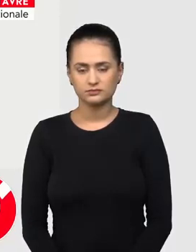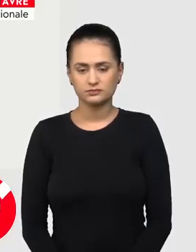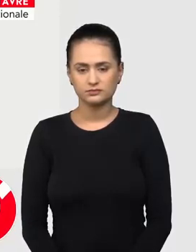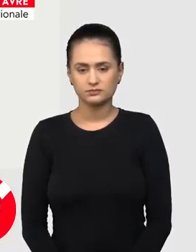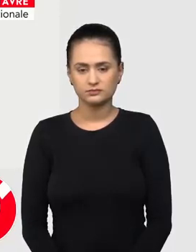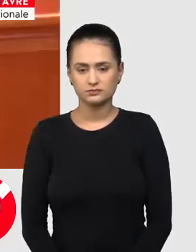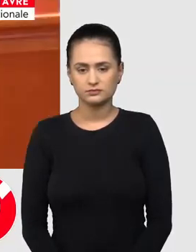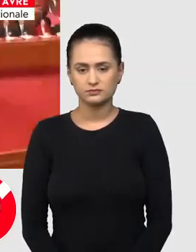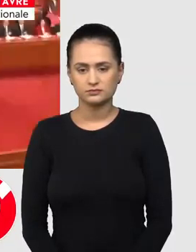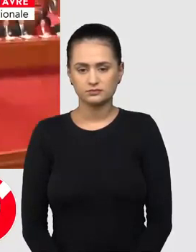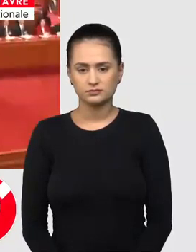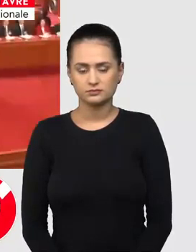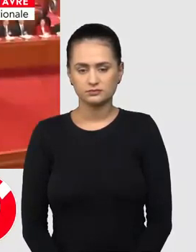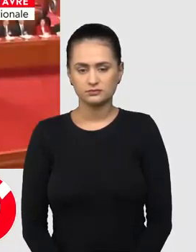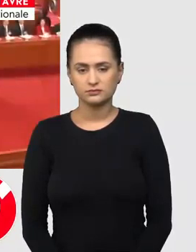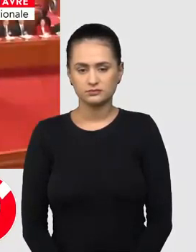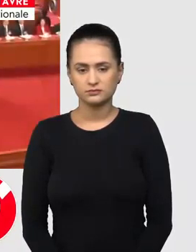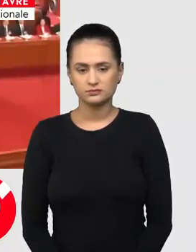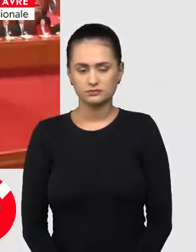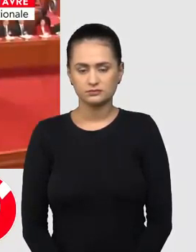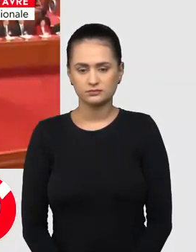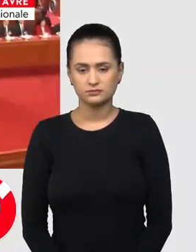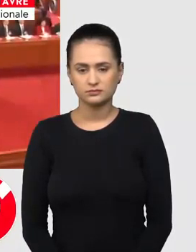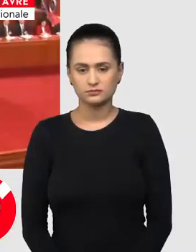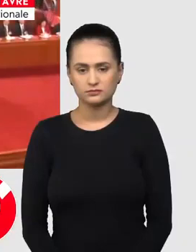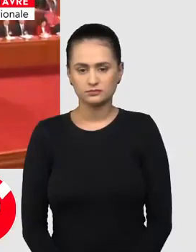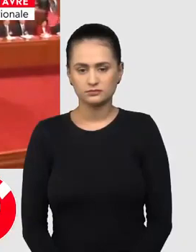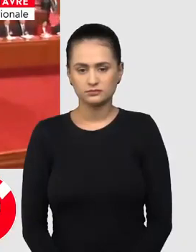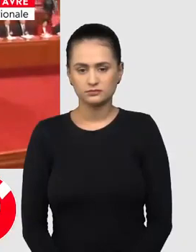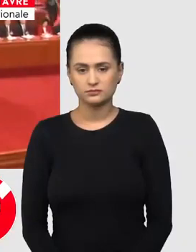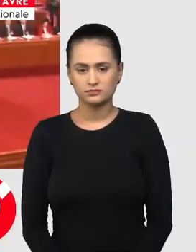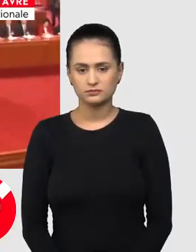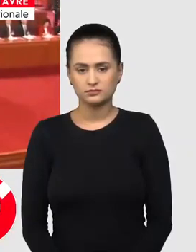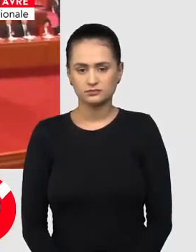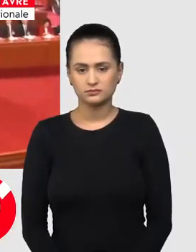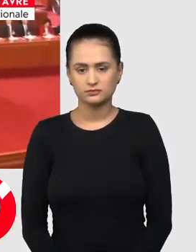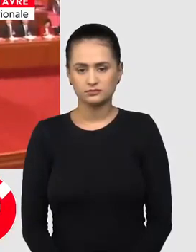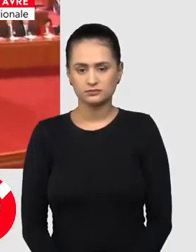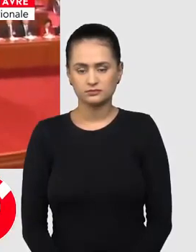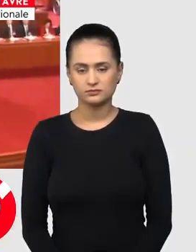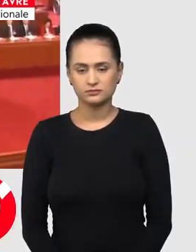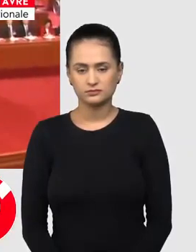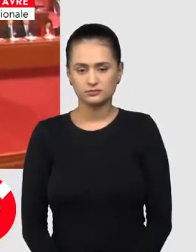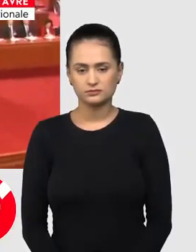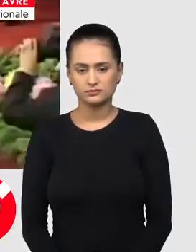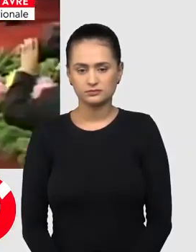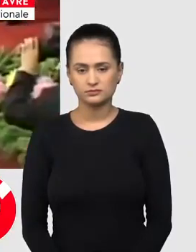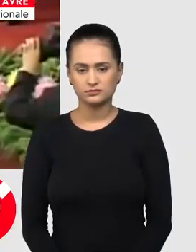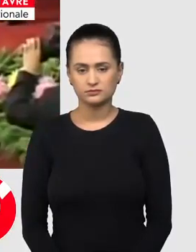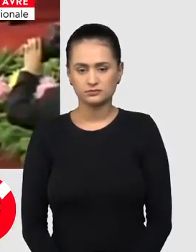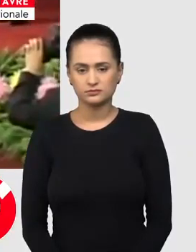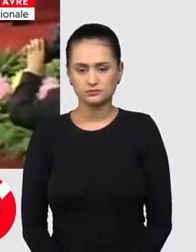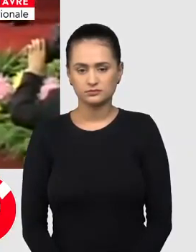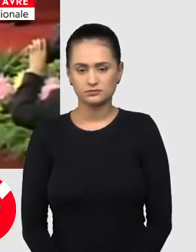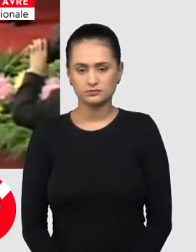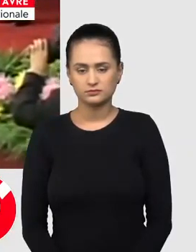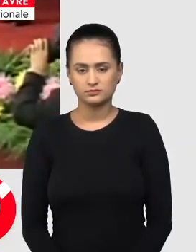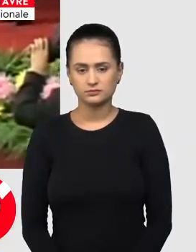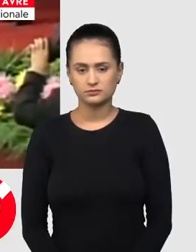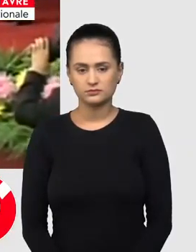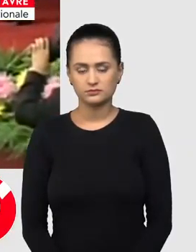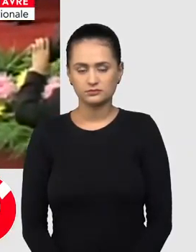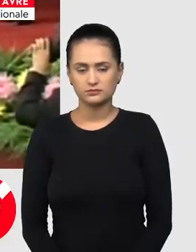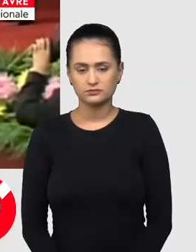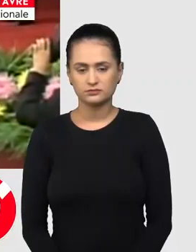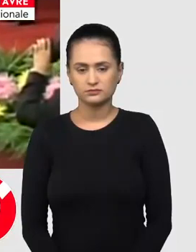zona Extremului Orient, interesele celor două puteri nu concură, ci mai degrabă